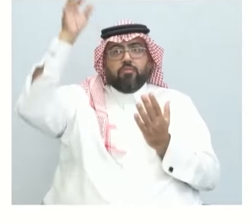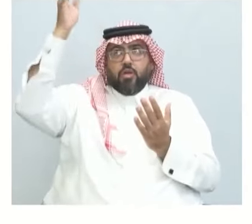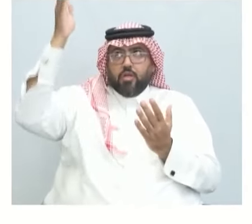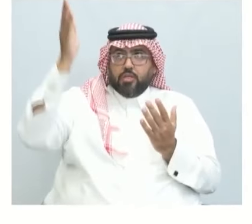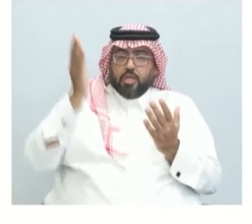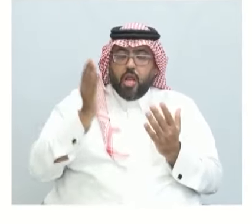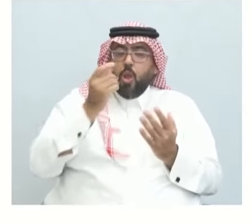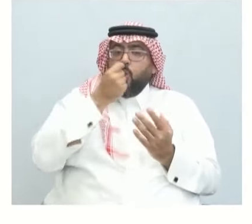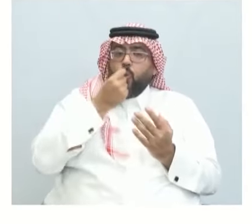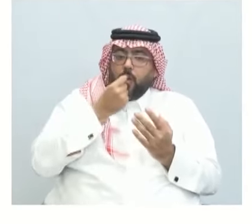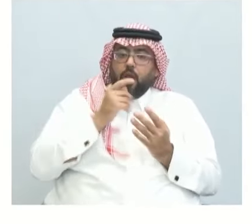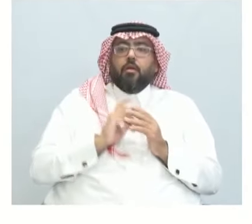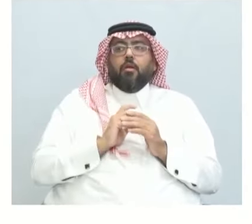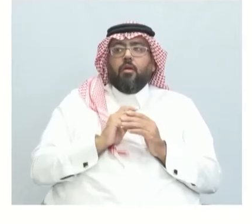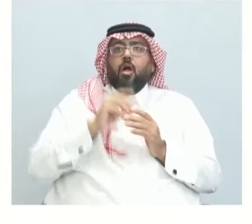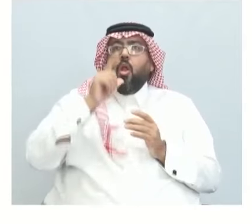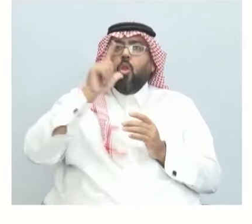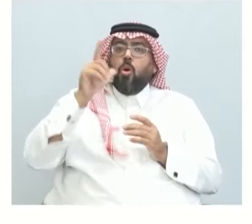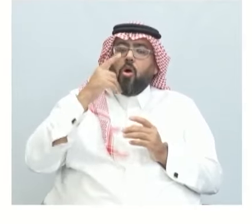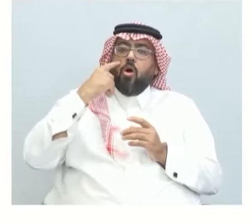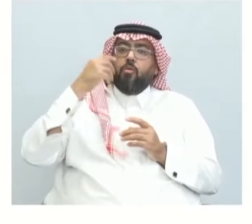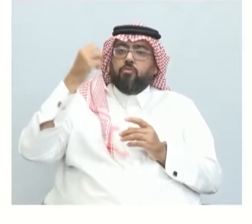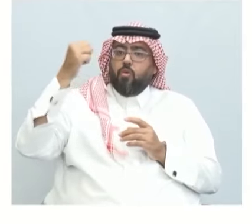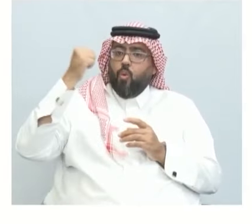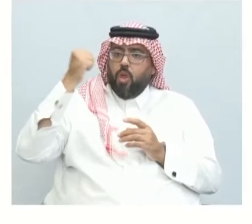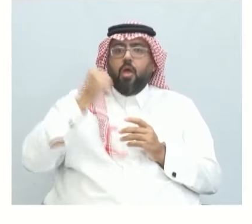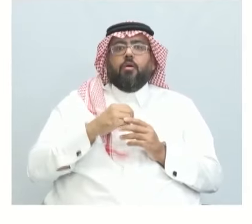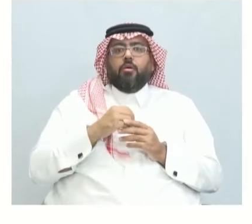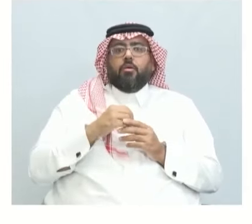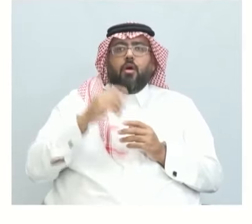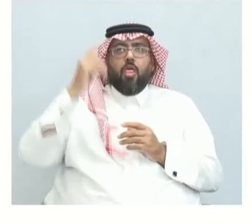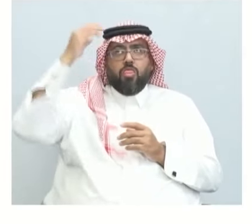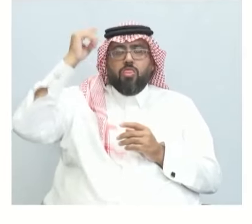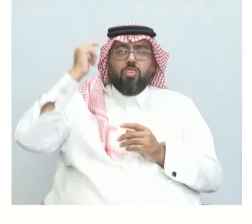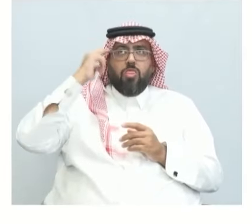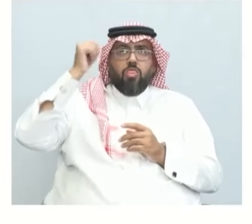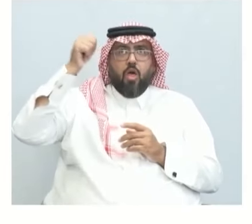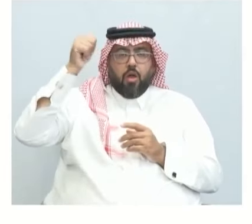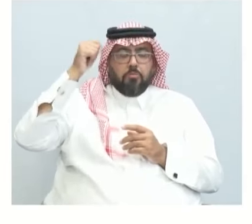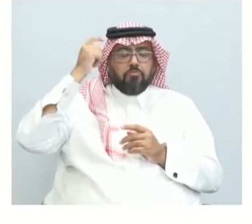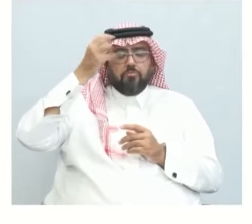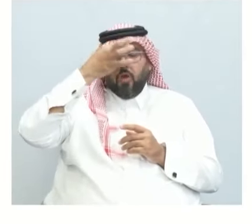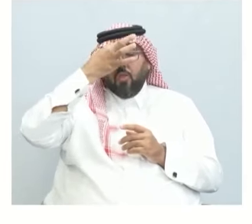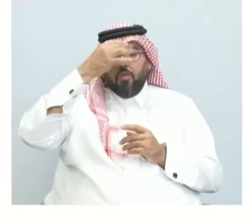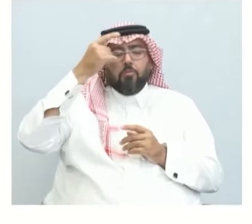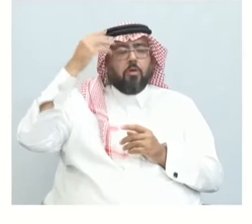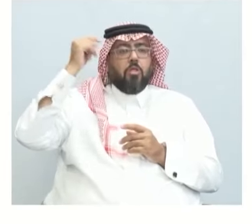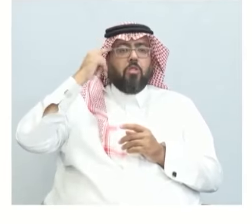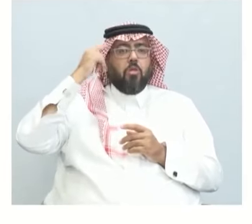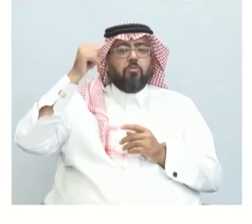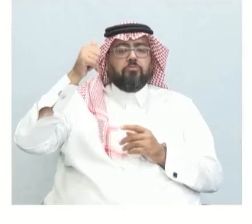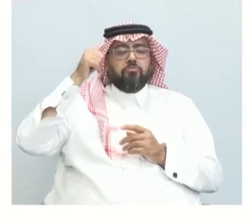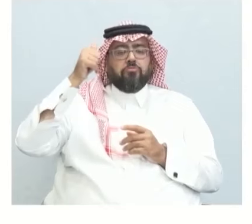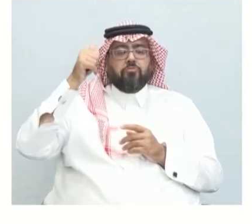و وافقها وكان لهم من الحكمه والتجربه والنضج وصفاء الذهن وسرعه البديهه الكثير مما افصحت عنه